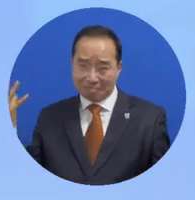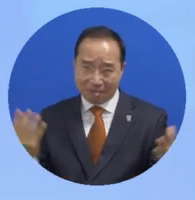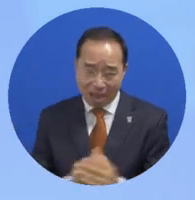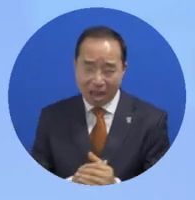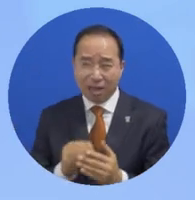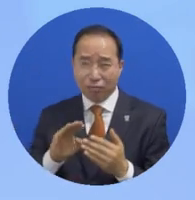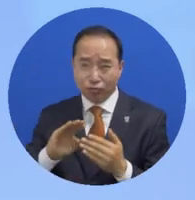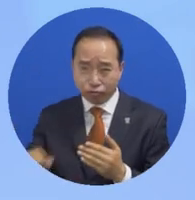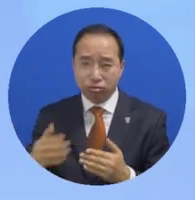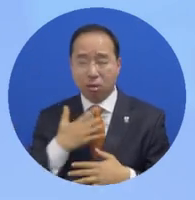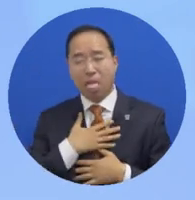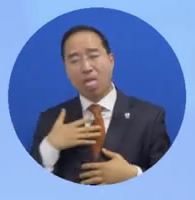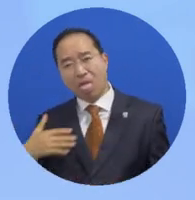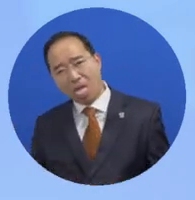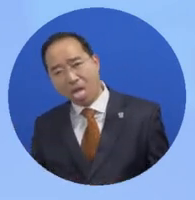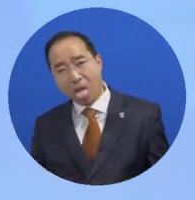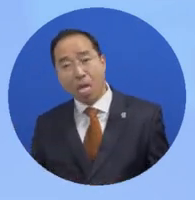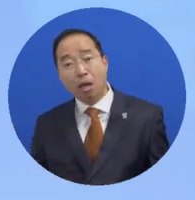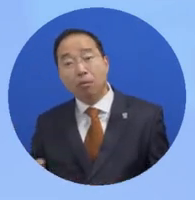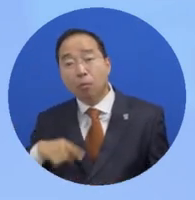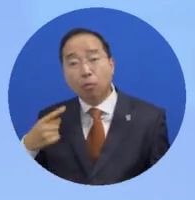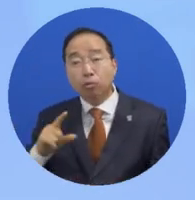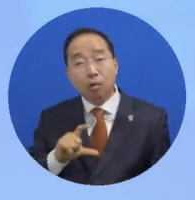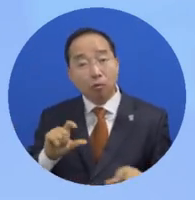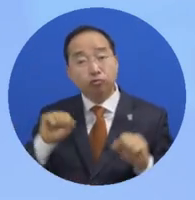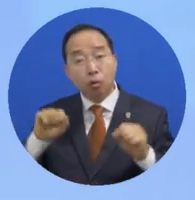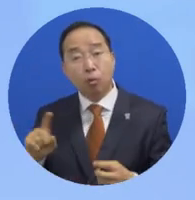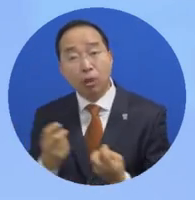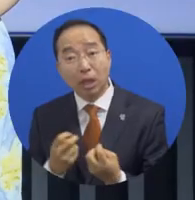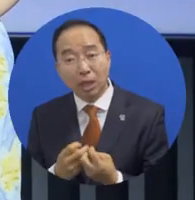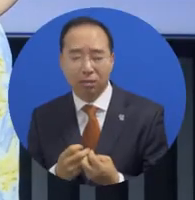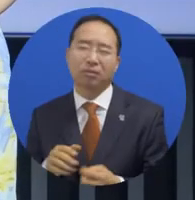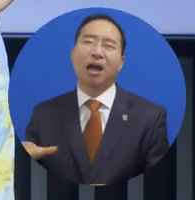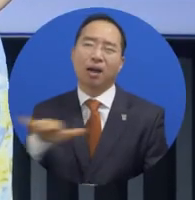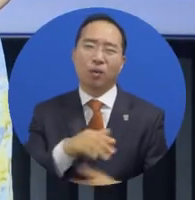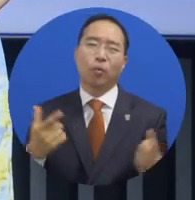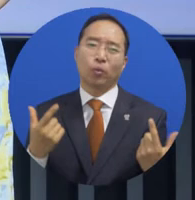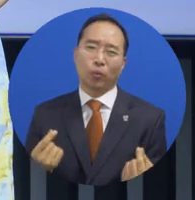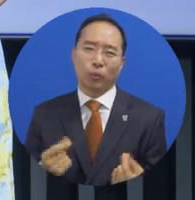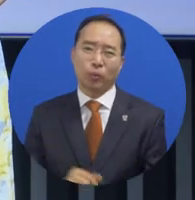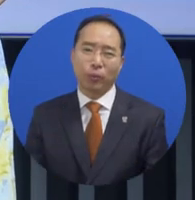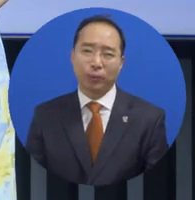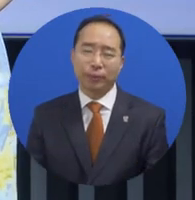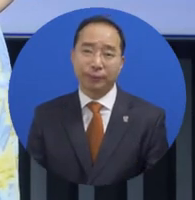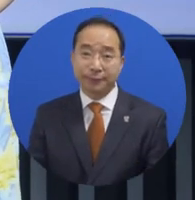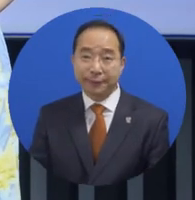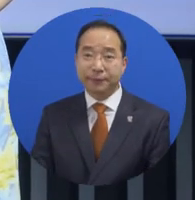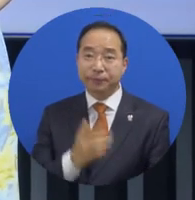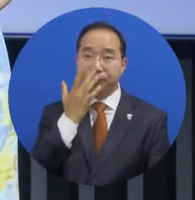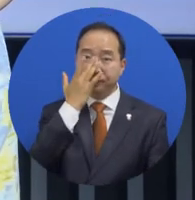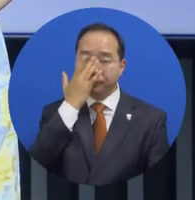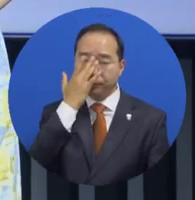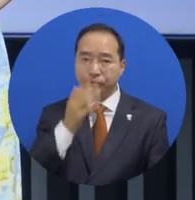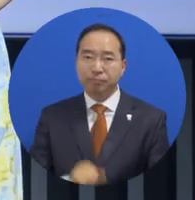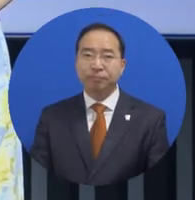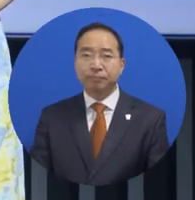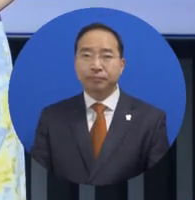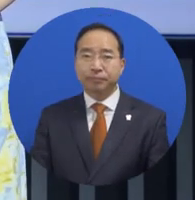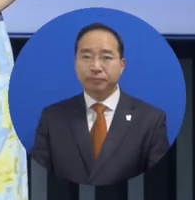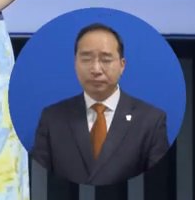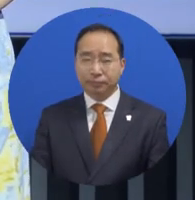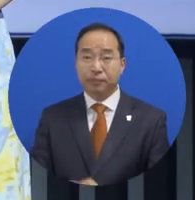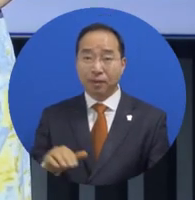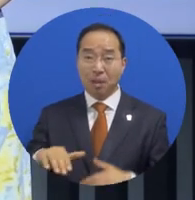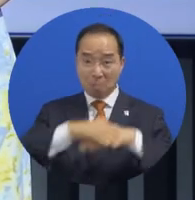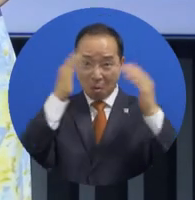들어왔는데 여기서 어떻게 몸을 맞아요. 움직여, 그죠? 제가 해드리고 싶은 말은요. 일단은